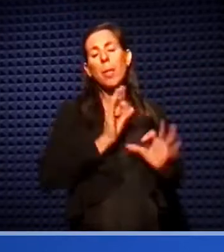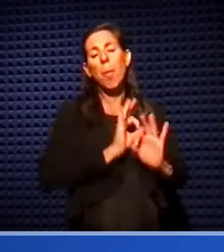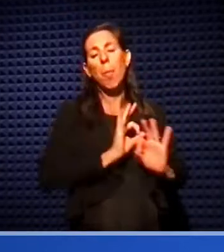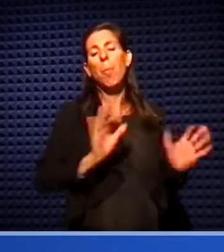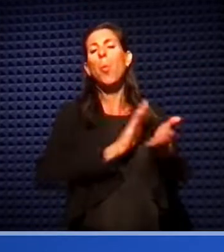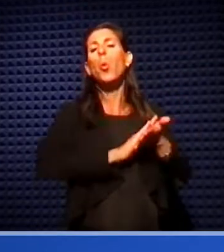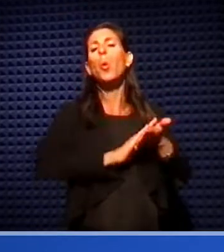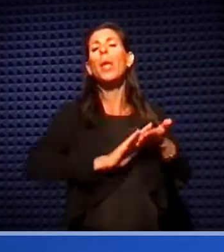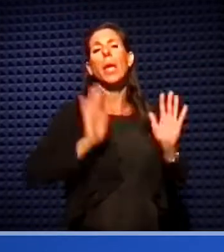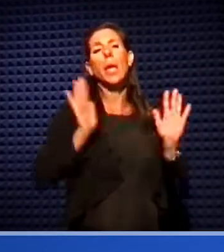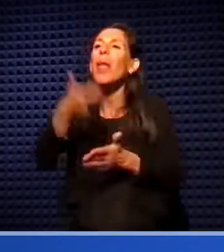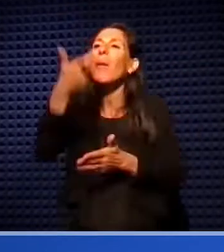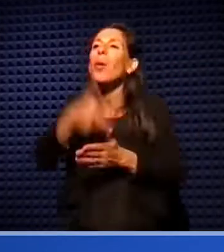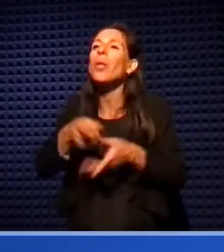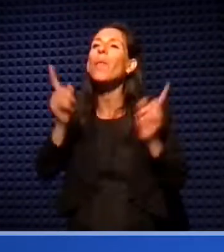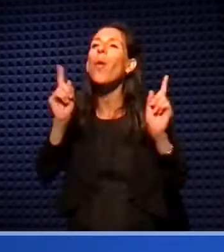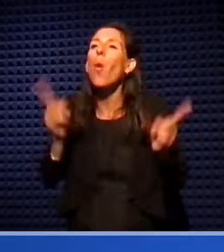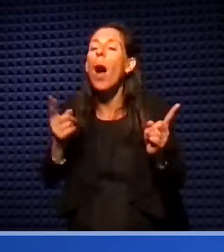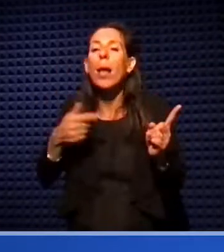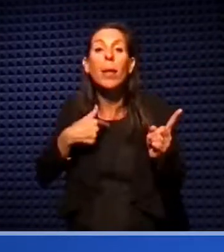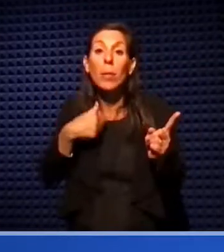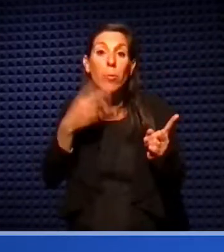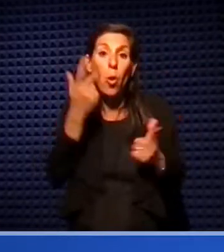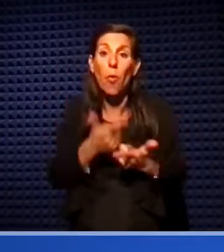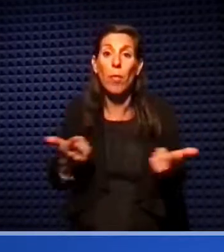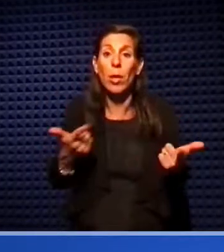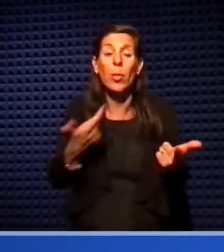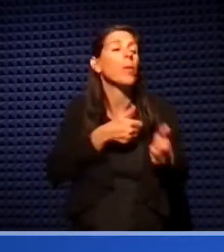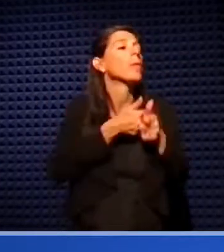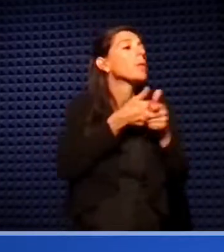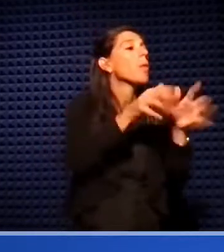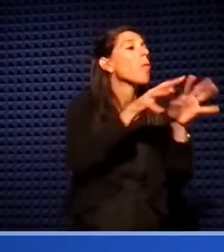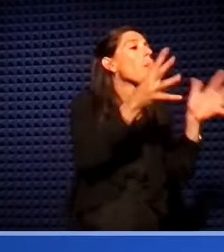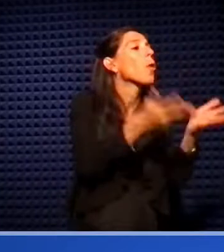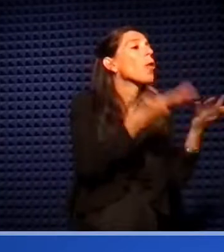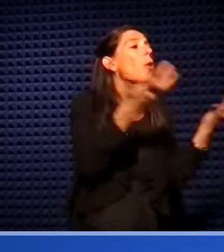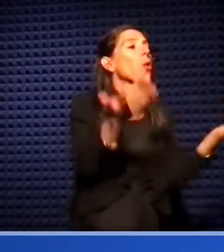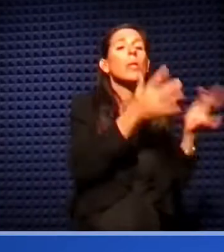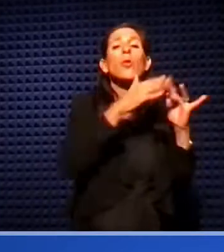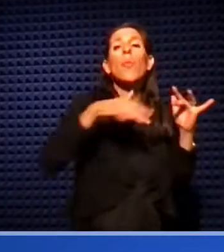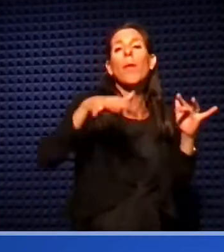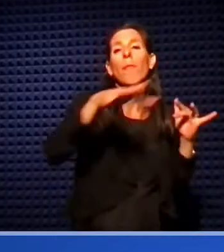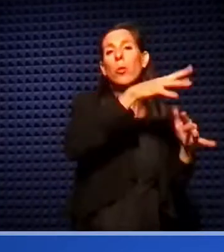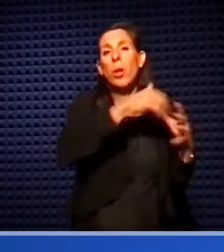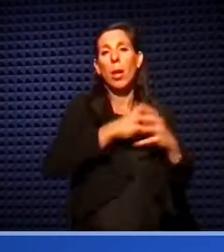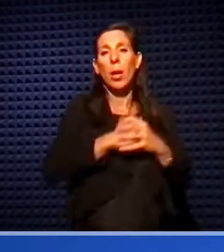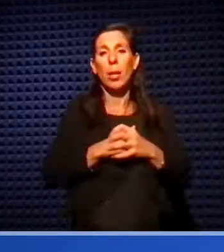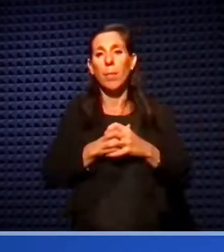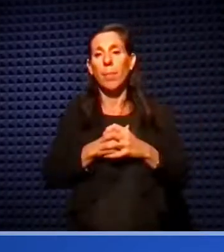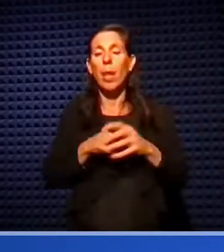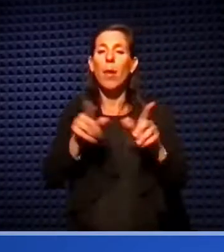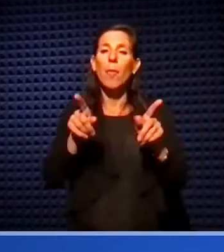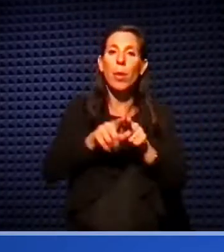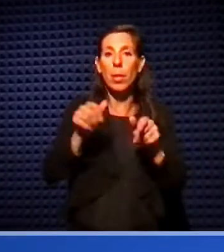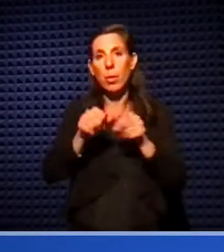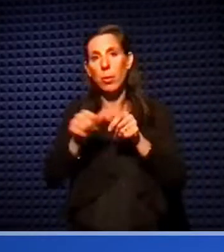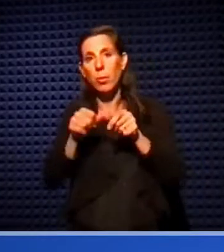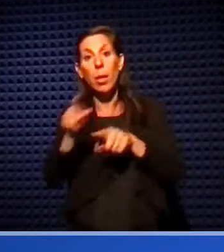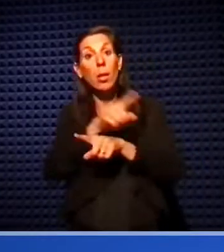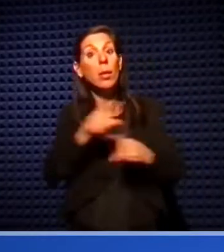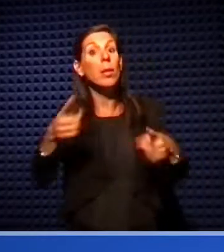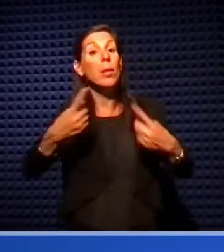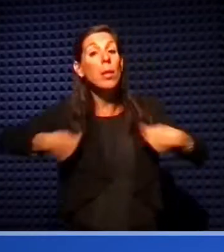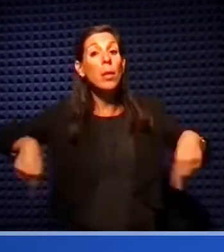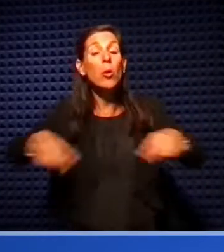منفس من الله شلل نبل فاتلي سوريلي مانتنيامو كومونكو فرما لا سرتيزا